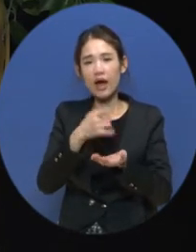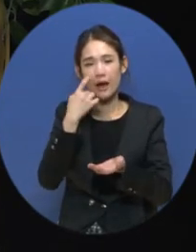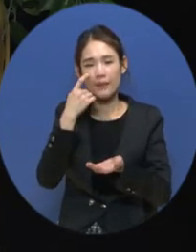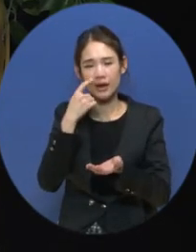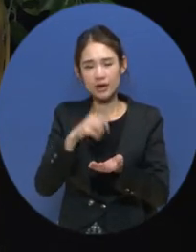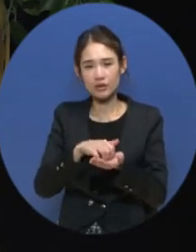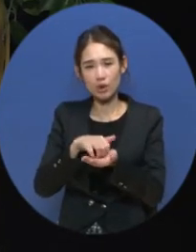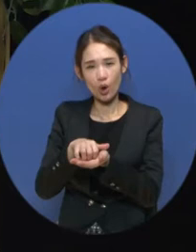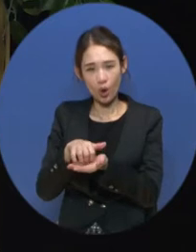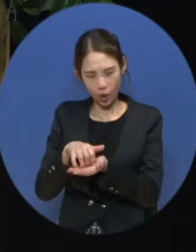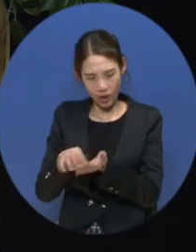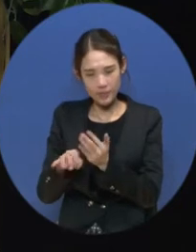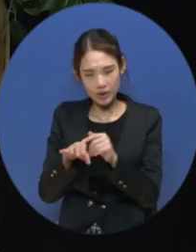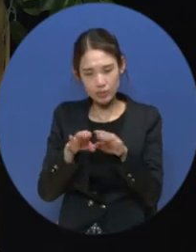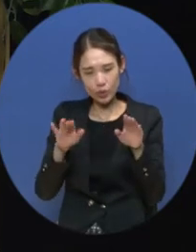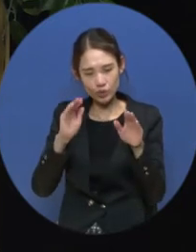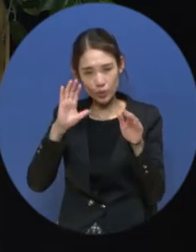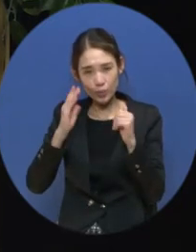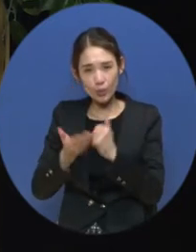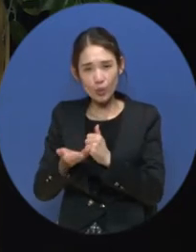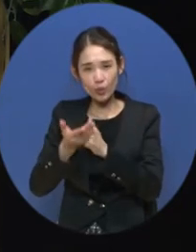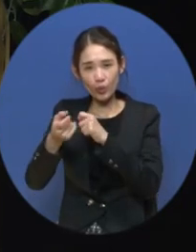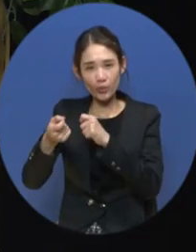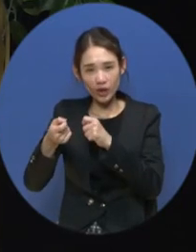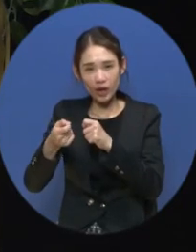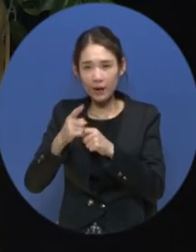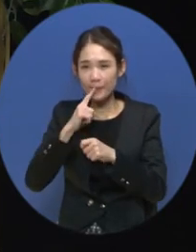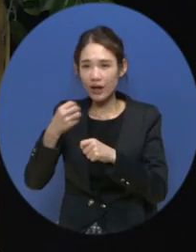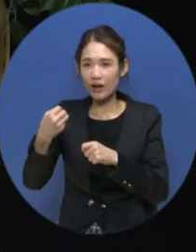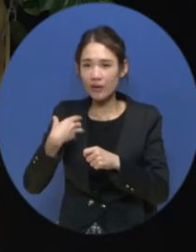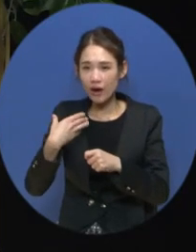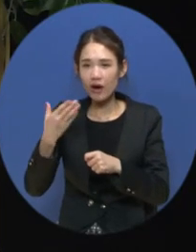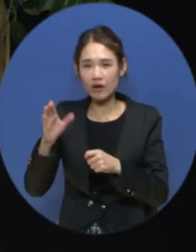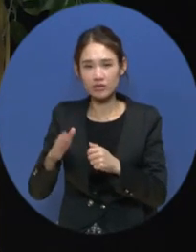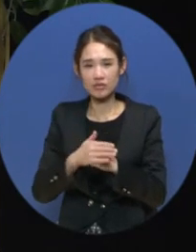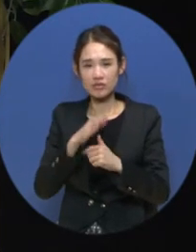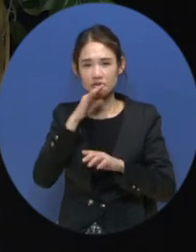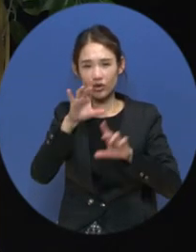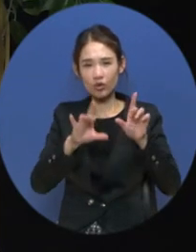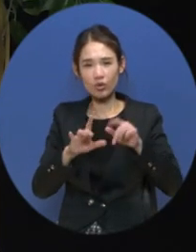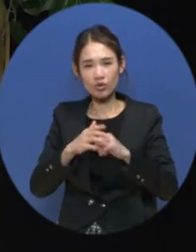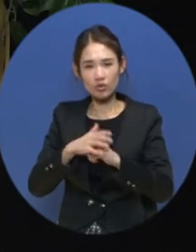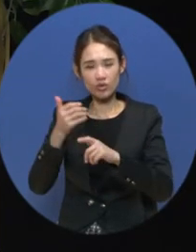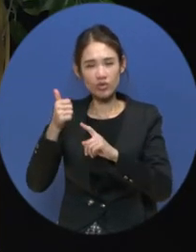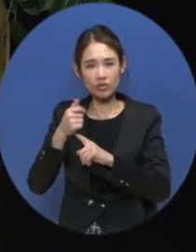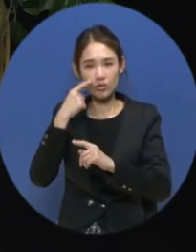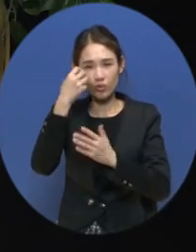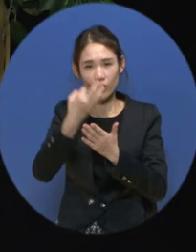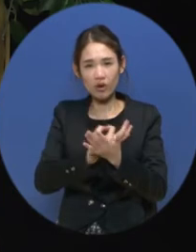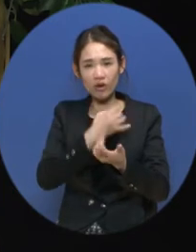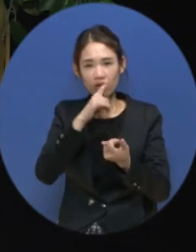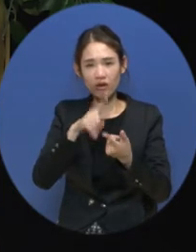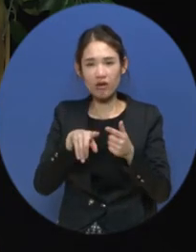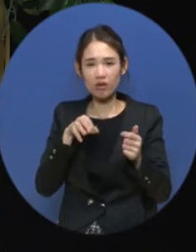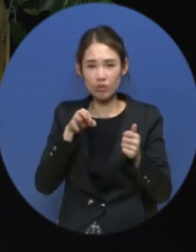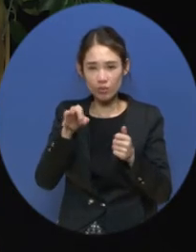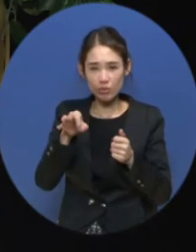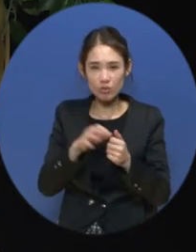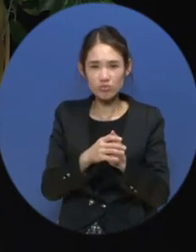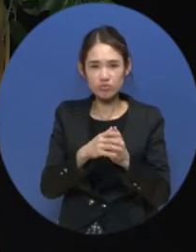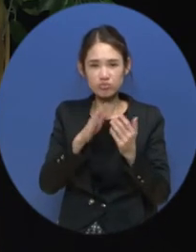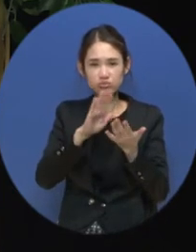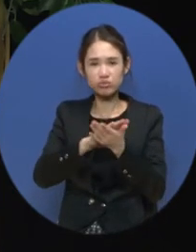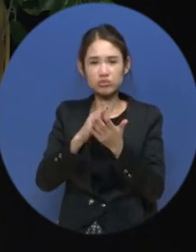계산해봐. 계산하면 이제 표비하고 가까워졌을 거야. 근데 현장은 원장들은 뭐 월급 그 사람 그대로 줘야 되고 뭐가